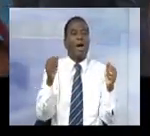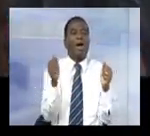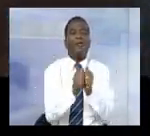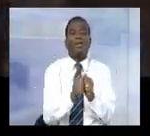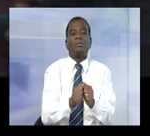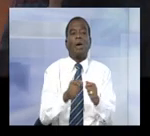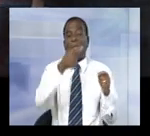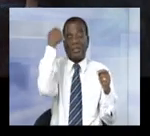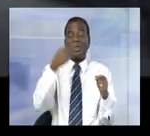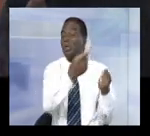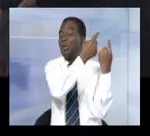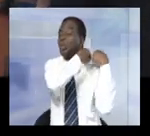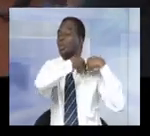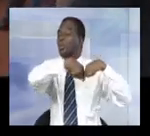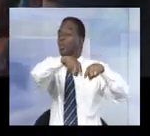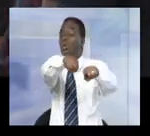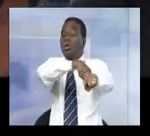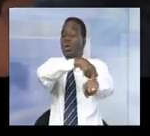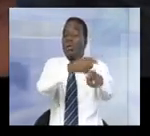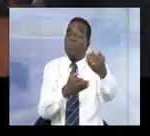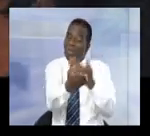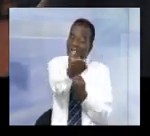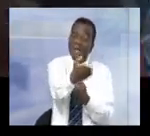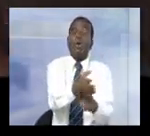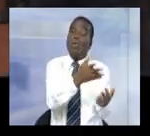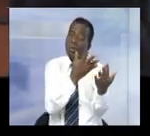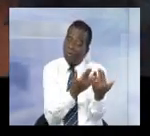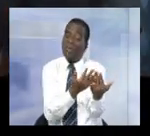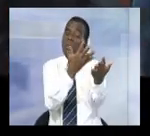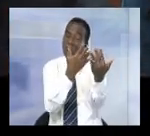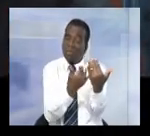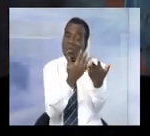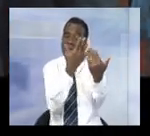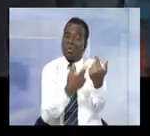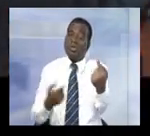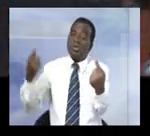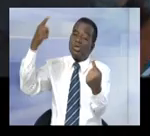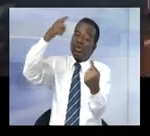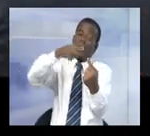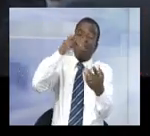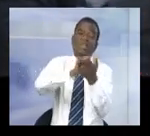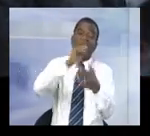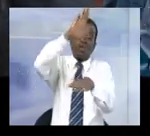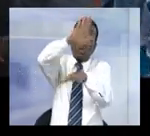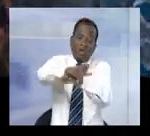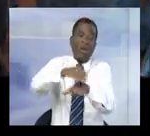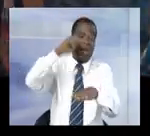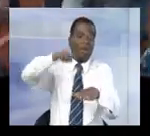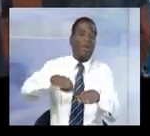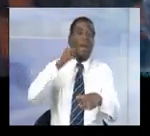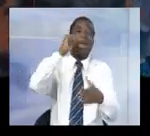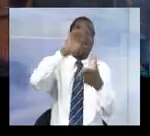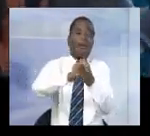longue attente et la tombée du jour pour dire à quoi pas à la première dame Dominique Ouattara.